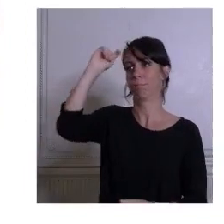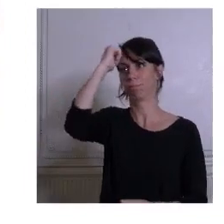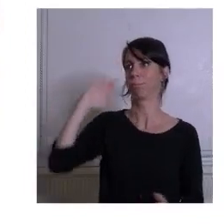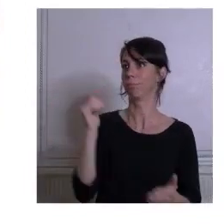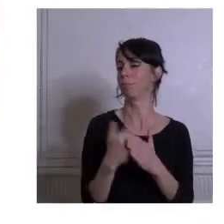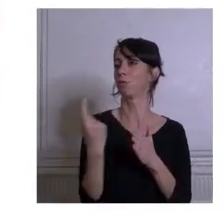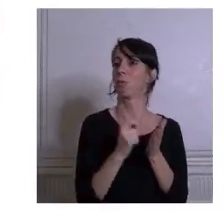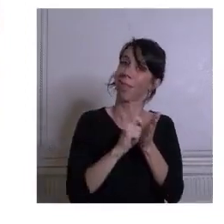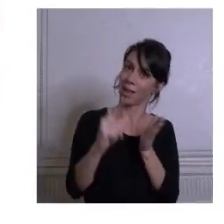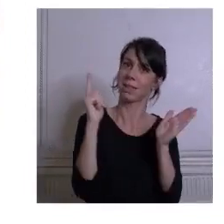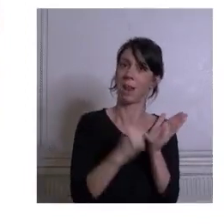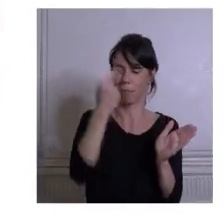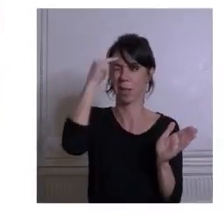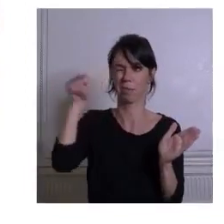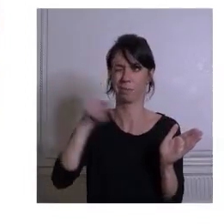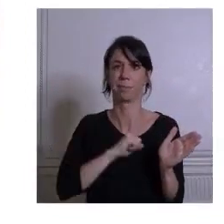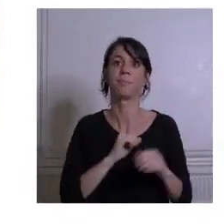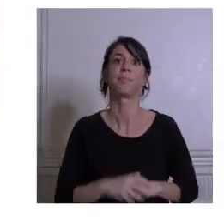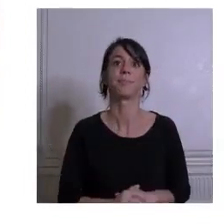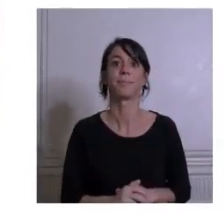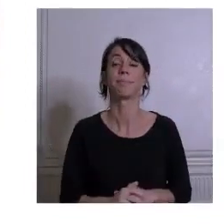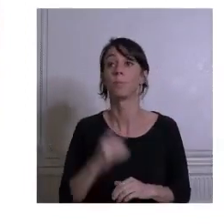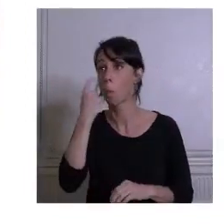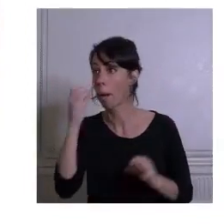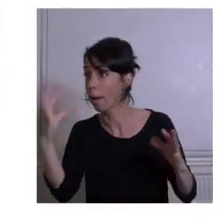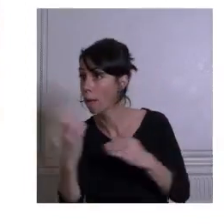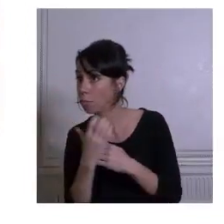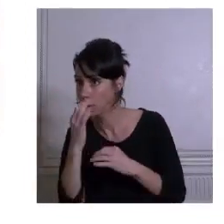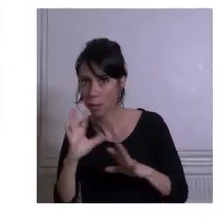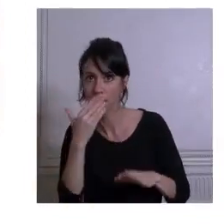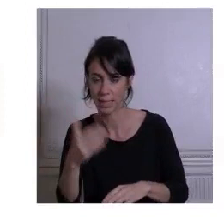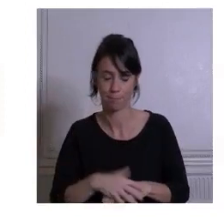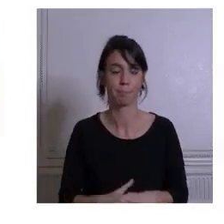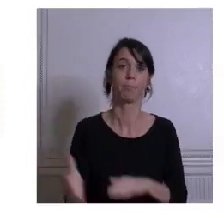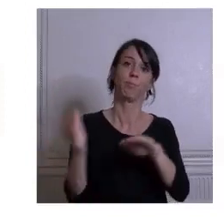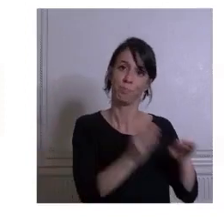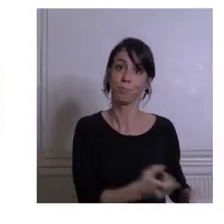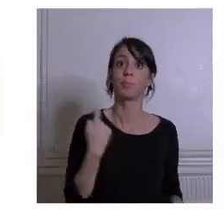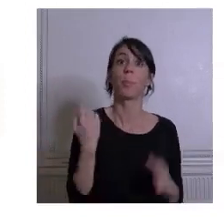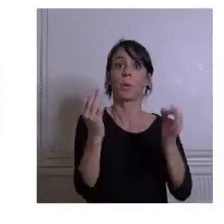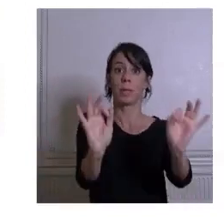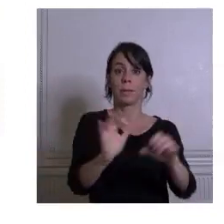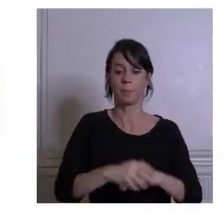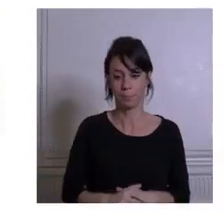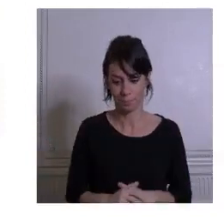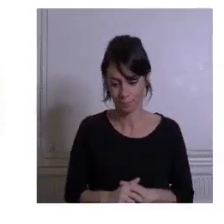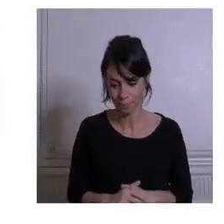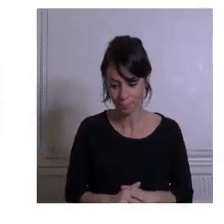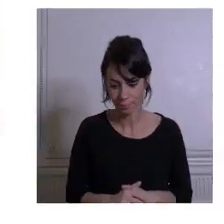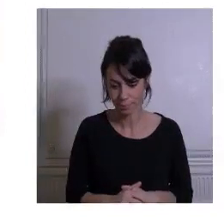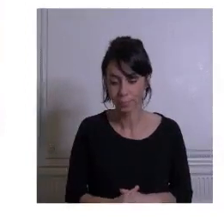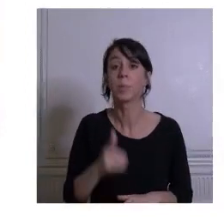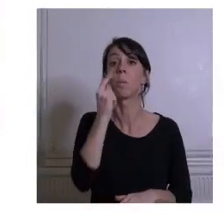Duarte, adjoint délégué à l'éducation, au périscolaire, au centre de loisirs, à l'accueil de l'enfant et entretien des